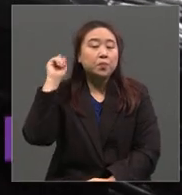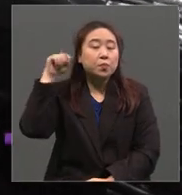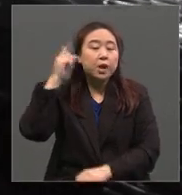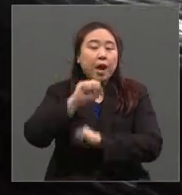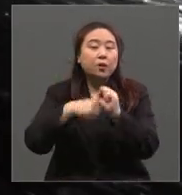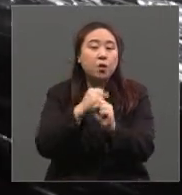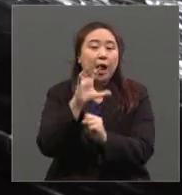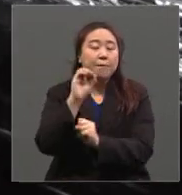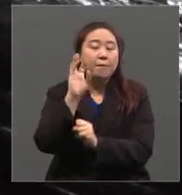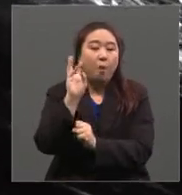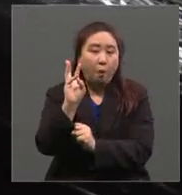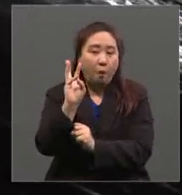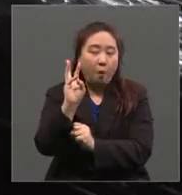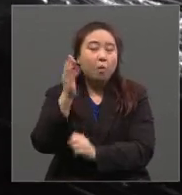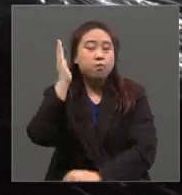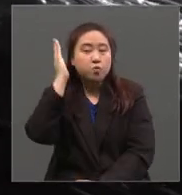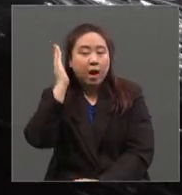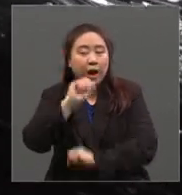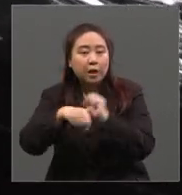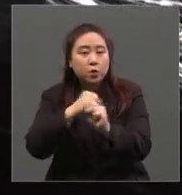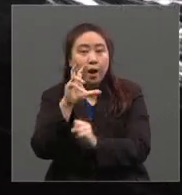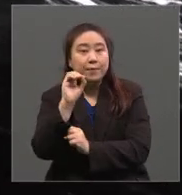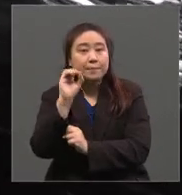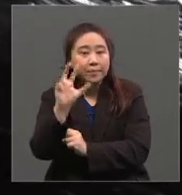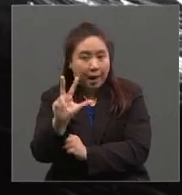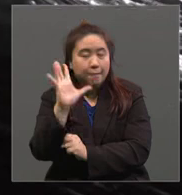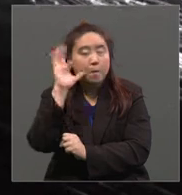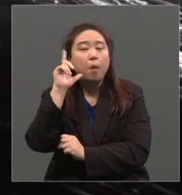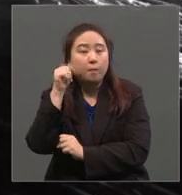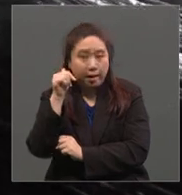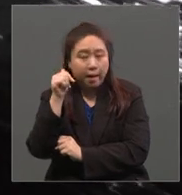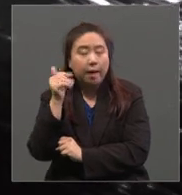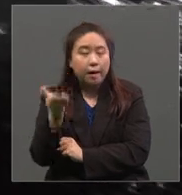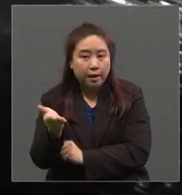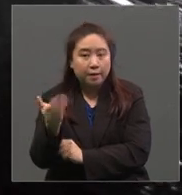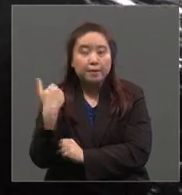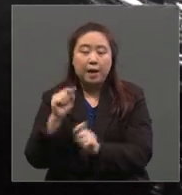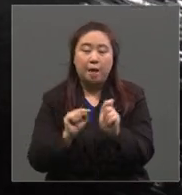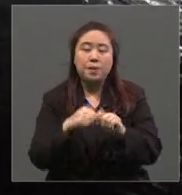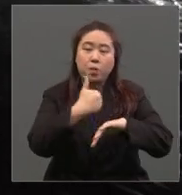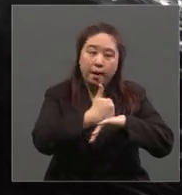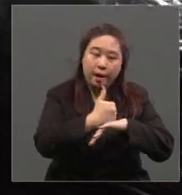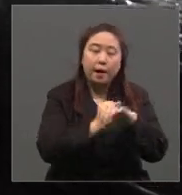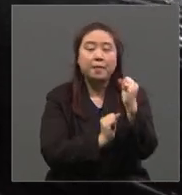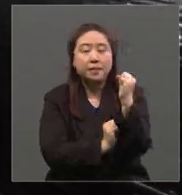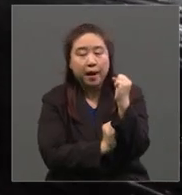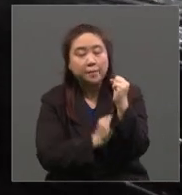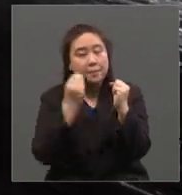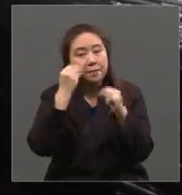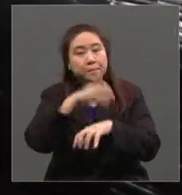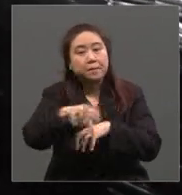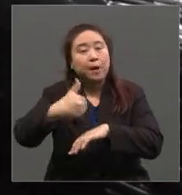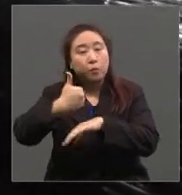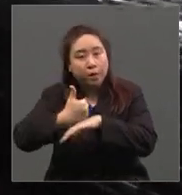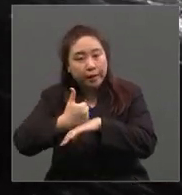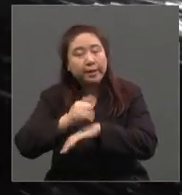อายุ56ปีนายเคนหอมสันเทียอายุ53ปีซึ่งเป็นแม่และพ่อรวมถึงนายอำเภอกำนันผู้ใหญ่บ้านญาติพี่น้อง